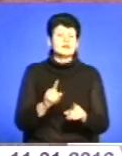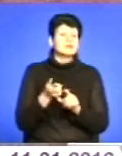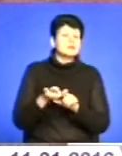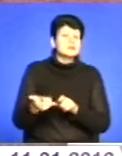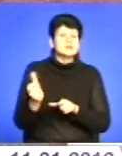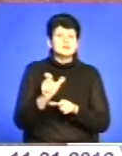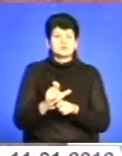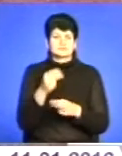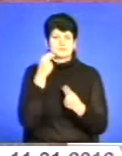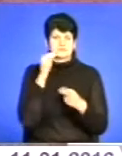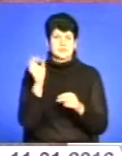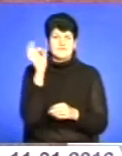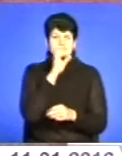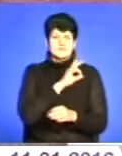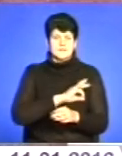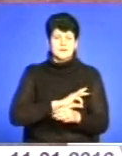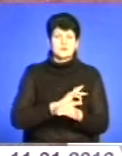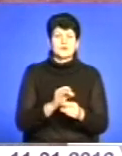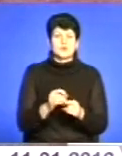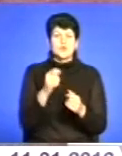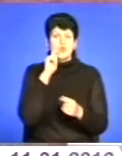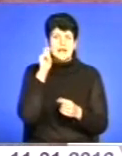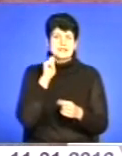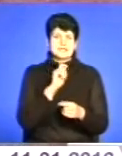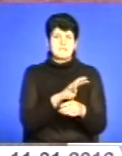ефективно освоєні українськими артилеристами.